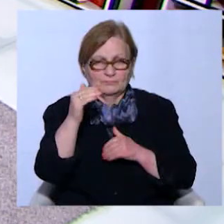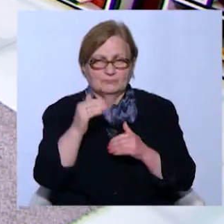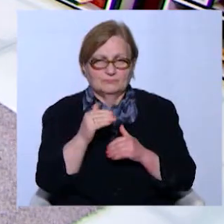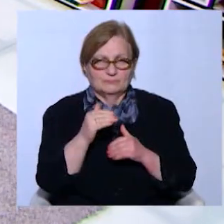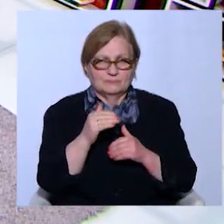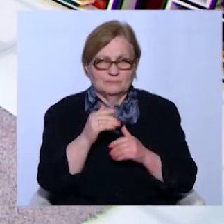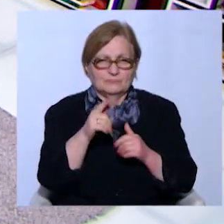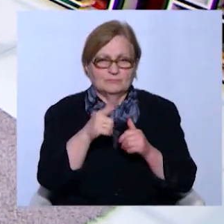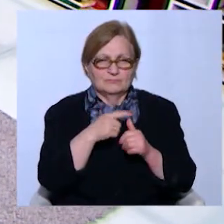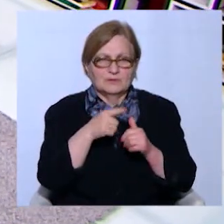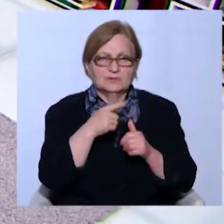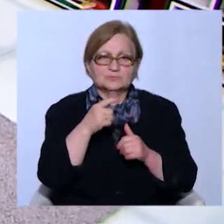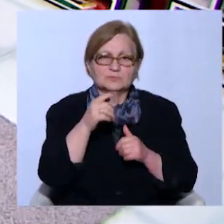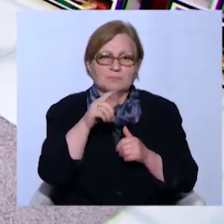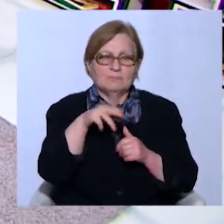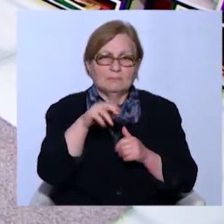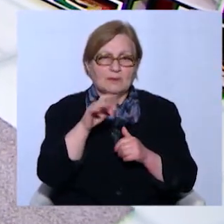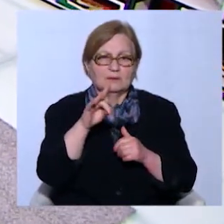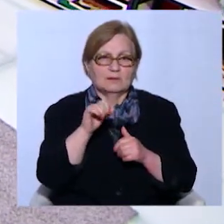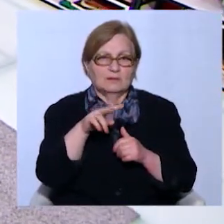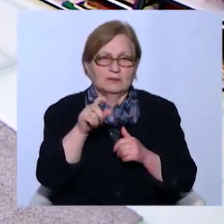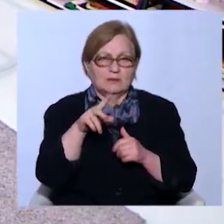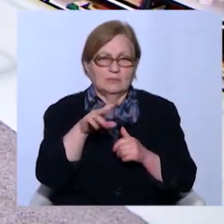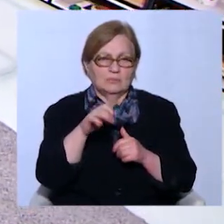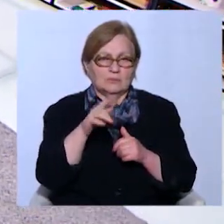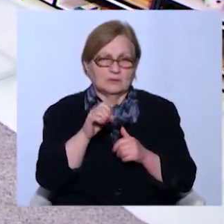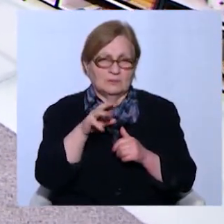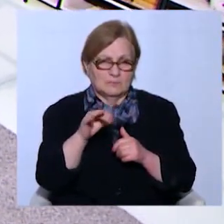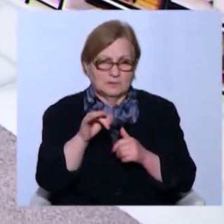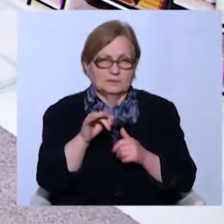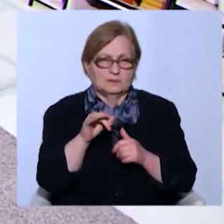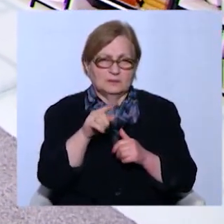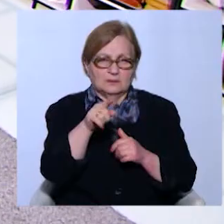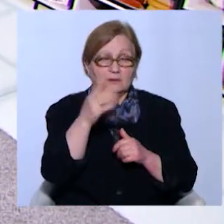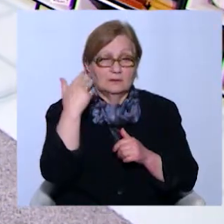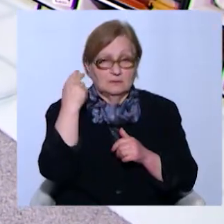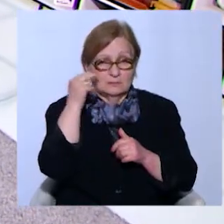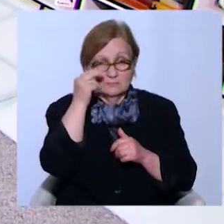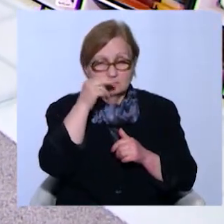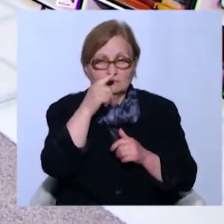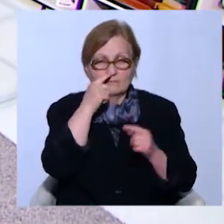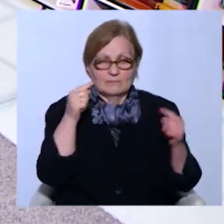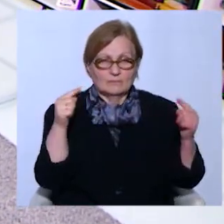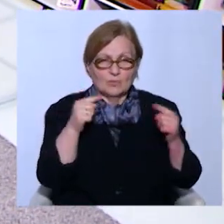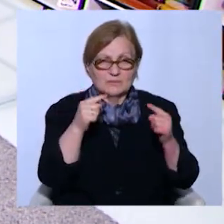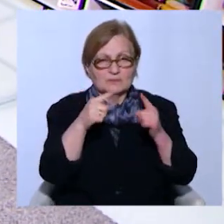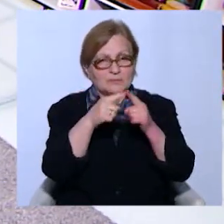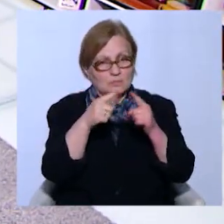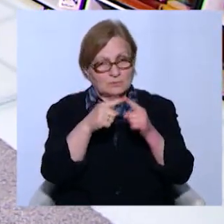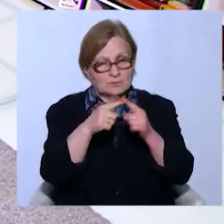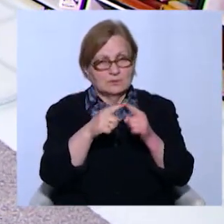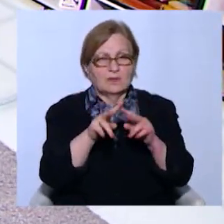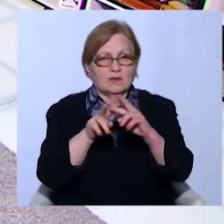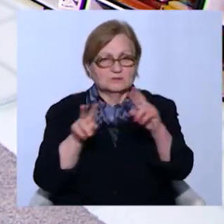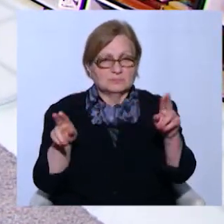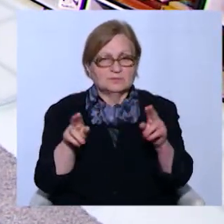და ეწოდება პარალელოგრამი. შემდეგ ჩვენ რა ვიცით? წინა გაკვეთილზე ვისწავლეთ, რომ პარალელოგრამში მოპირდაპირე კუთხეები